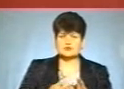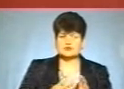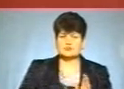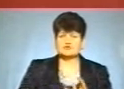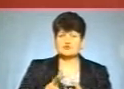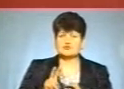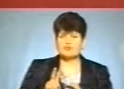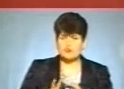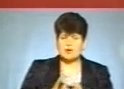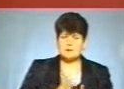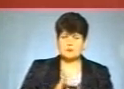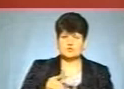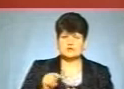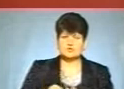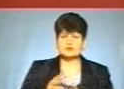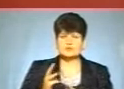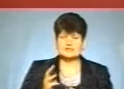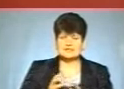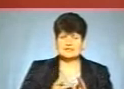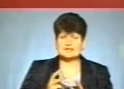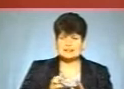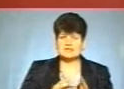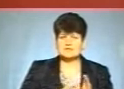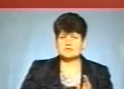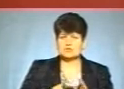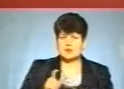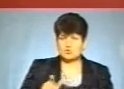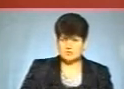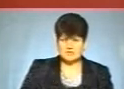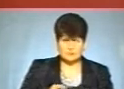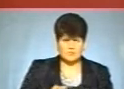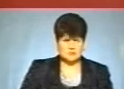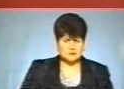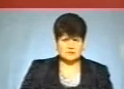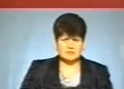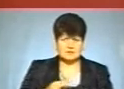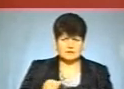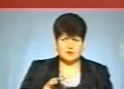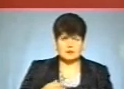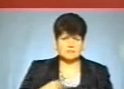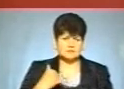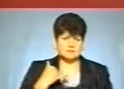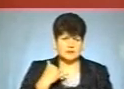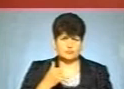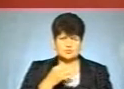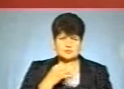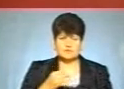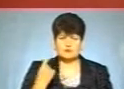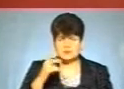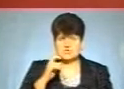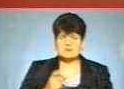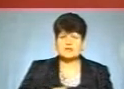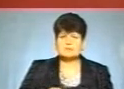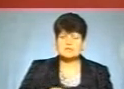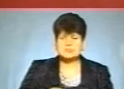1992, а має бути 1381 людина. Чи такі дані у вас також, тому що нам телефоном озвучили в обласній державній